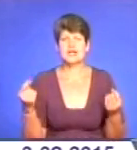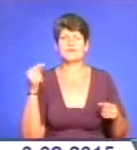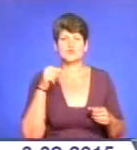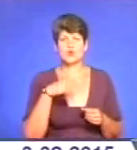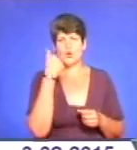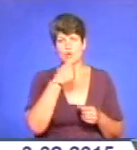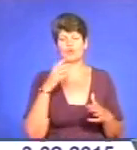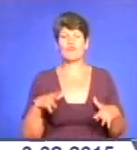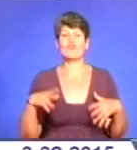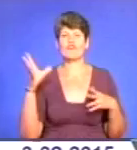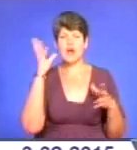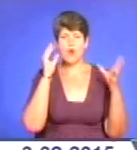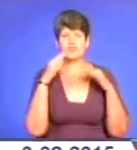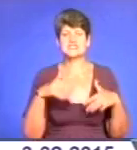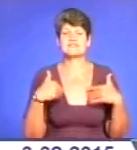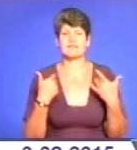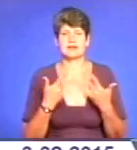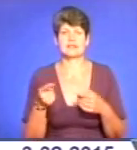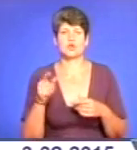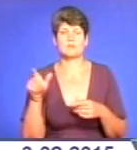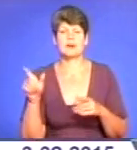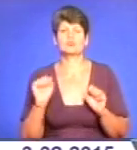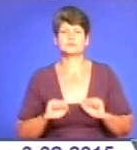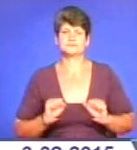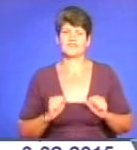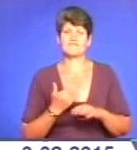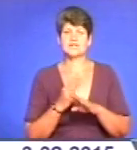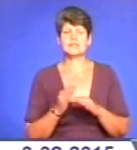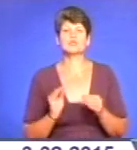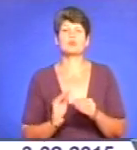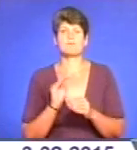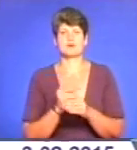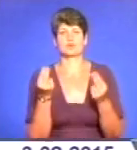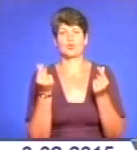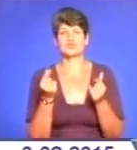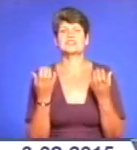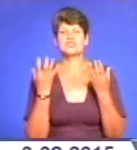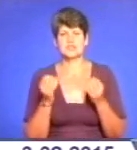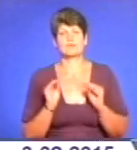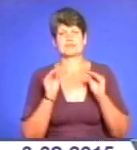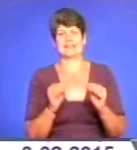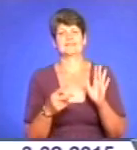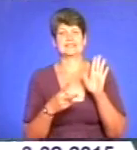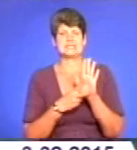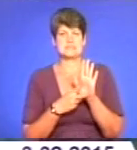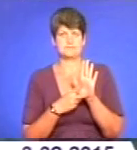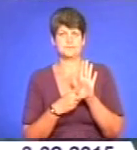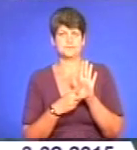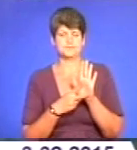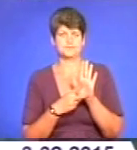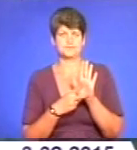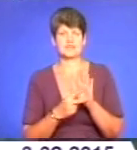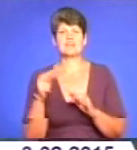враховуючи звернення тернополян, міська рада намагатиметься виділити додаткові кошти і встановити ще 7. Деталі у сюжеті.